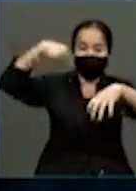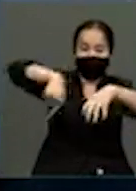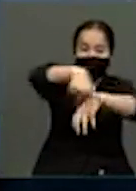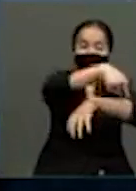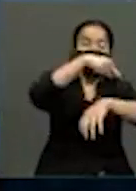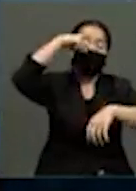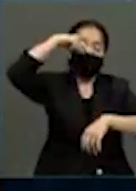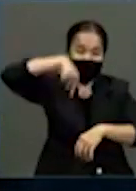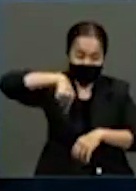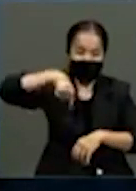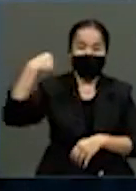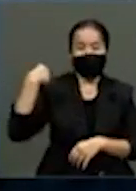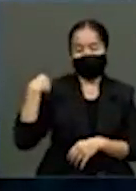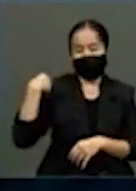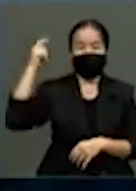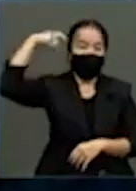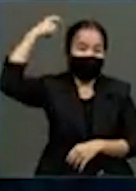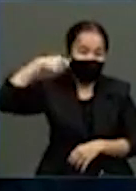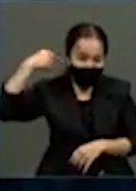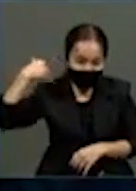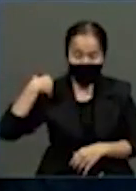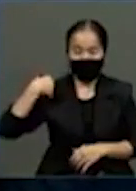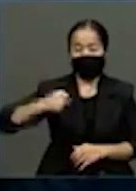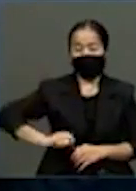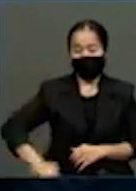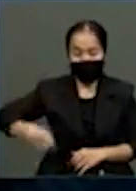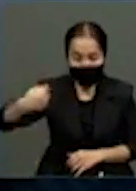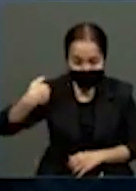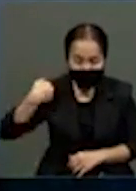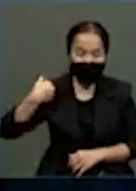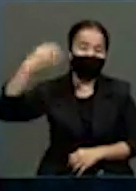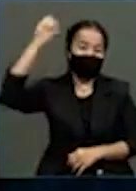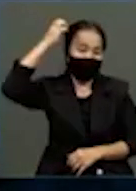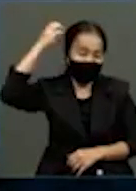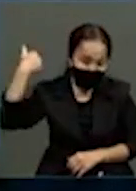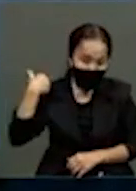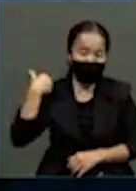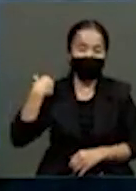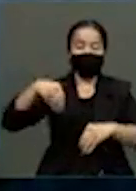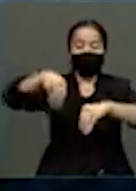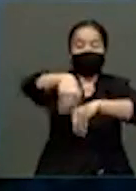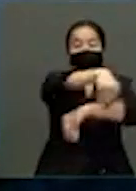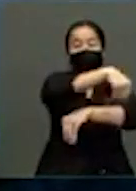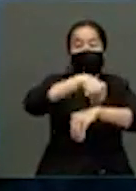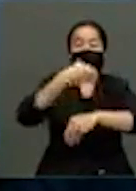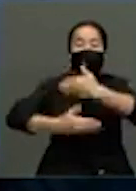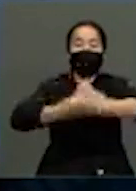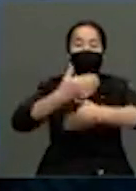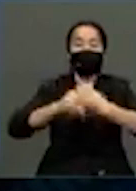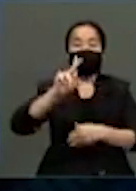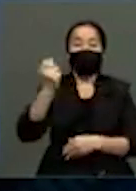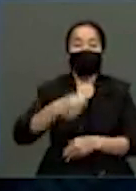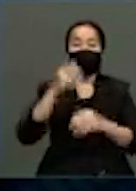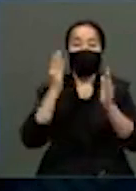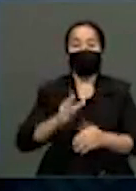ก็พี่น้องชาวแรงงานที่เป็นต่างชาติที่อยู่ใกล้เราอยู่ด้วยนะครับ7รายนะ